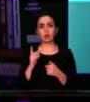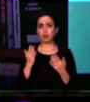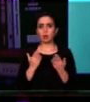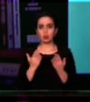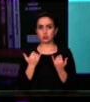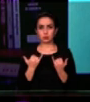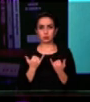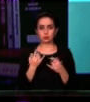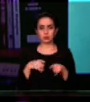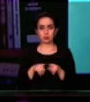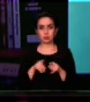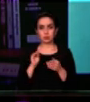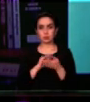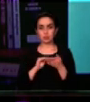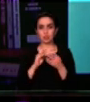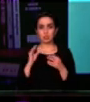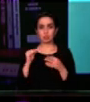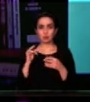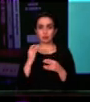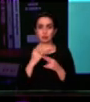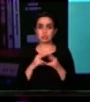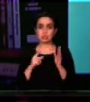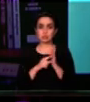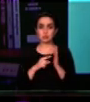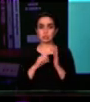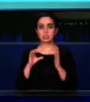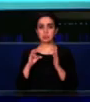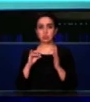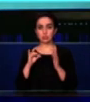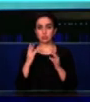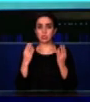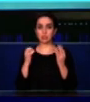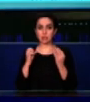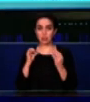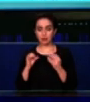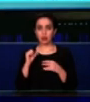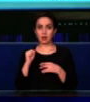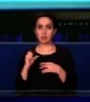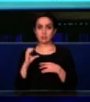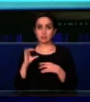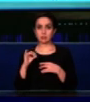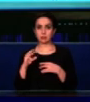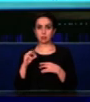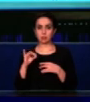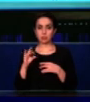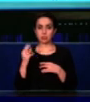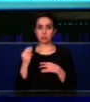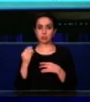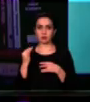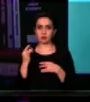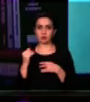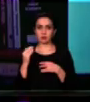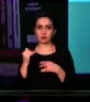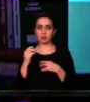нас современные методы шифрования существуют? Симметричное шифрование и асимметричное шифрование. Метод